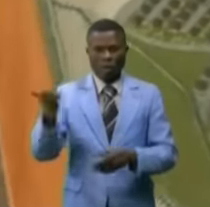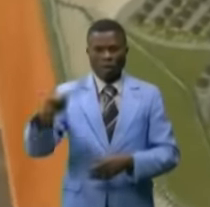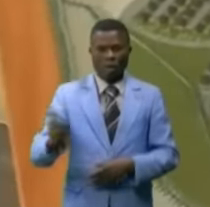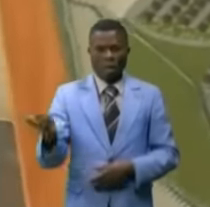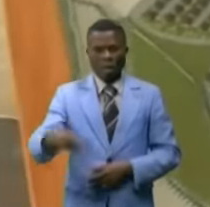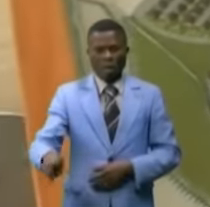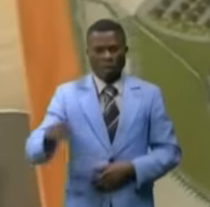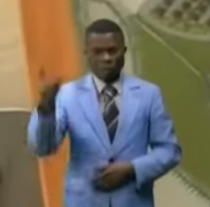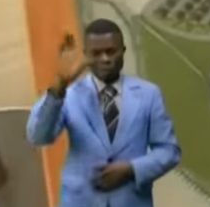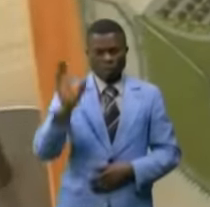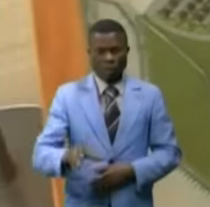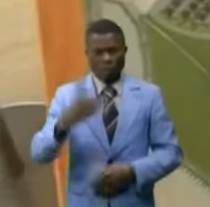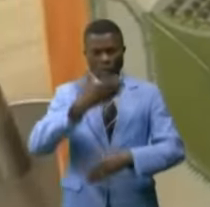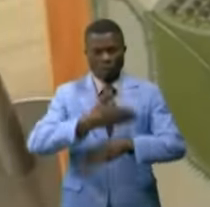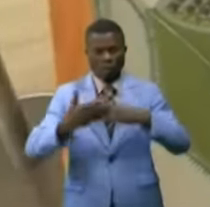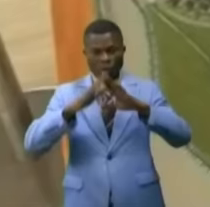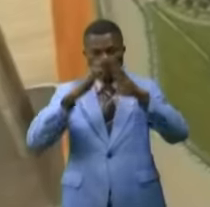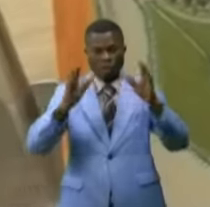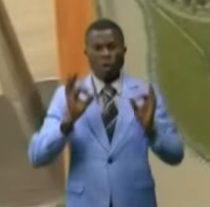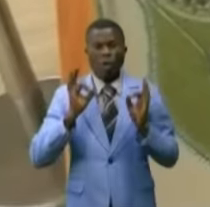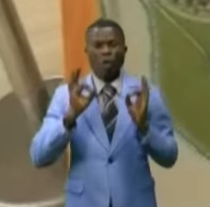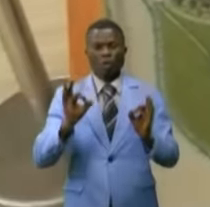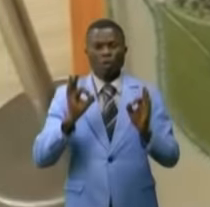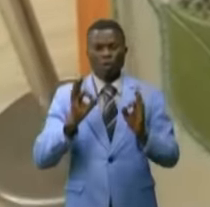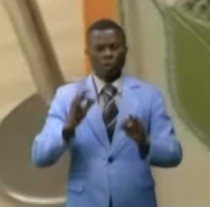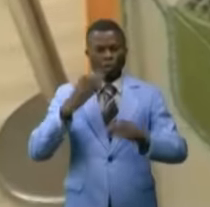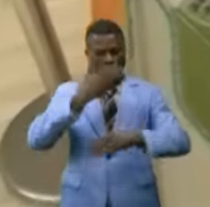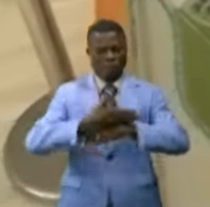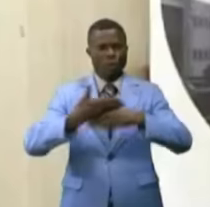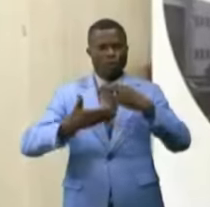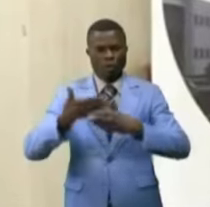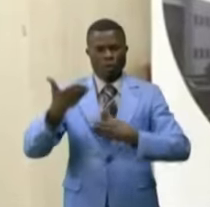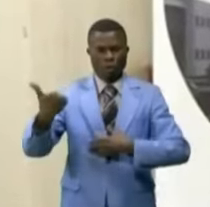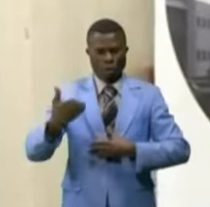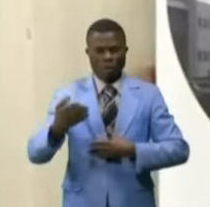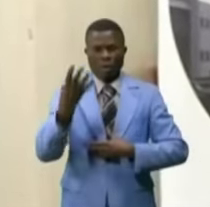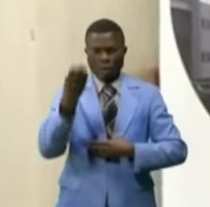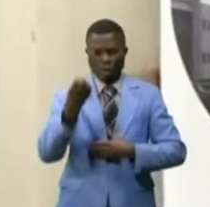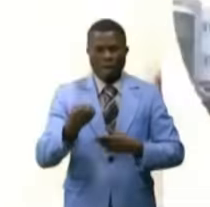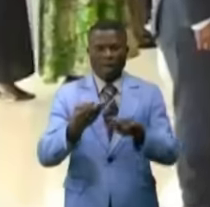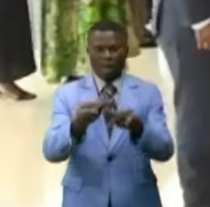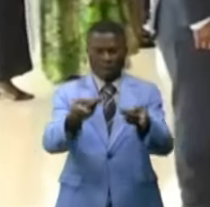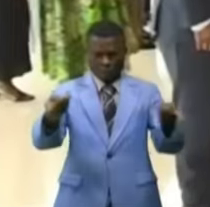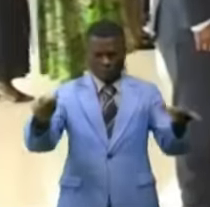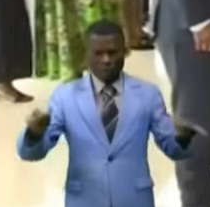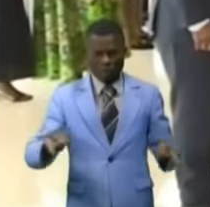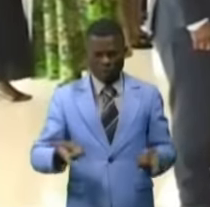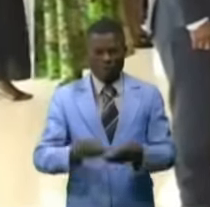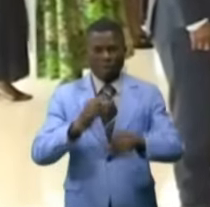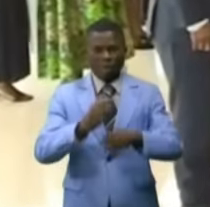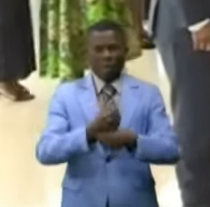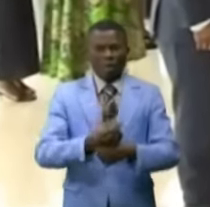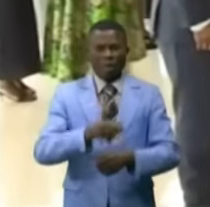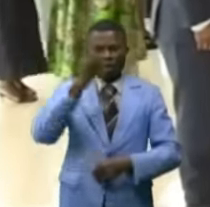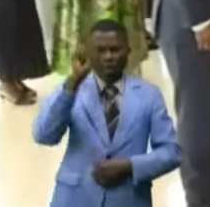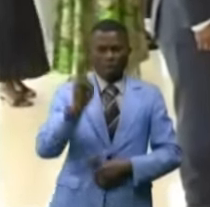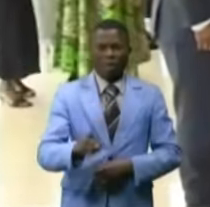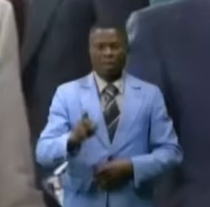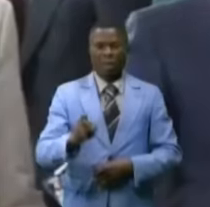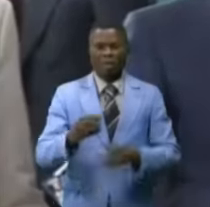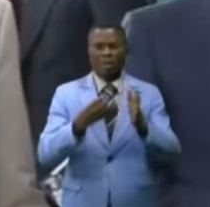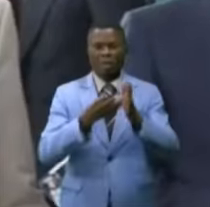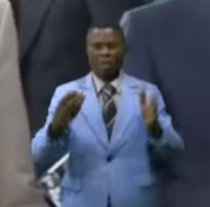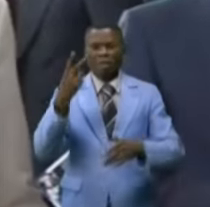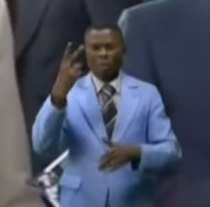central. Ces infrastructures innovantes seront construites sur 40 hectares. La composition est de 272